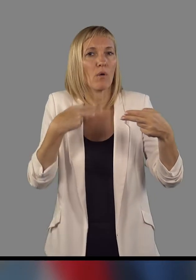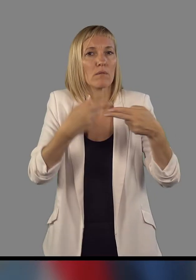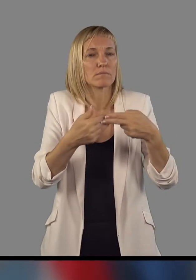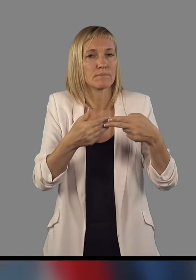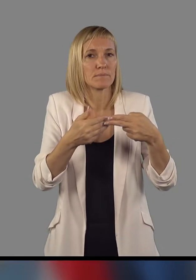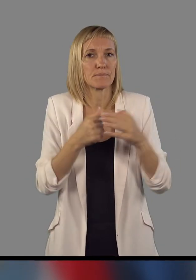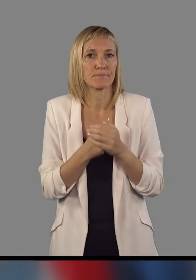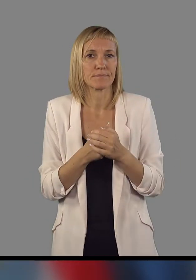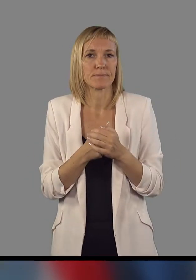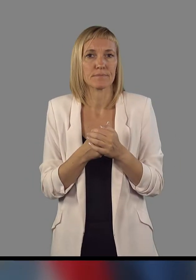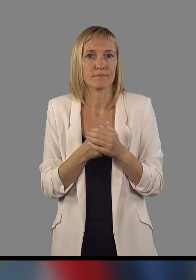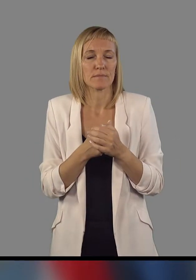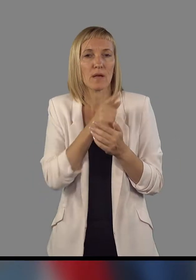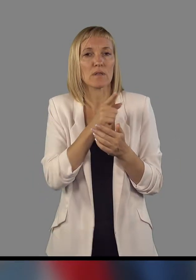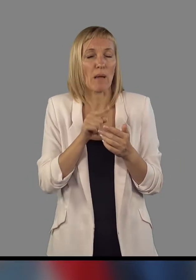približevanja